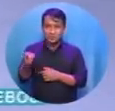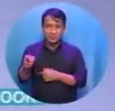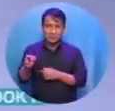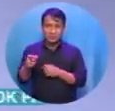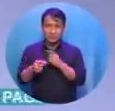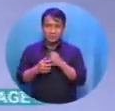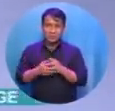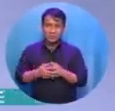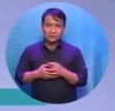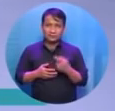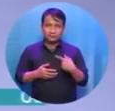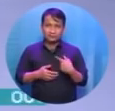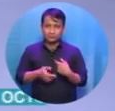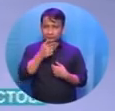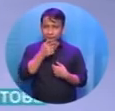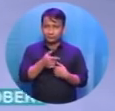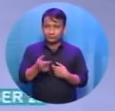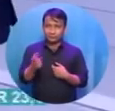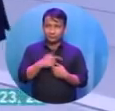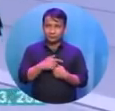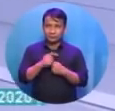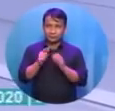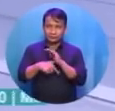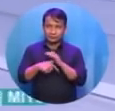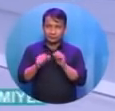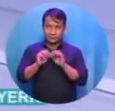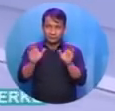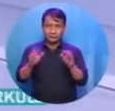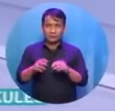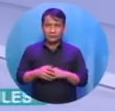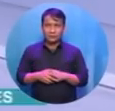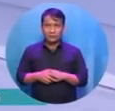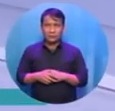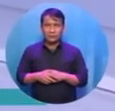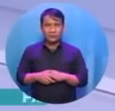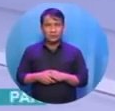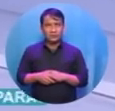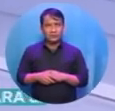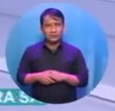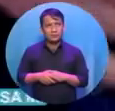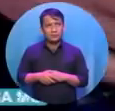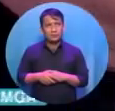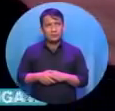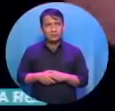actually, meron pala maswerteng mananalo mamaya. Sige, dahil na natin. 1, 2, 3, go!